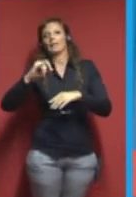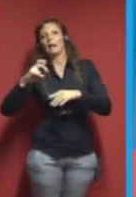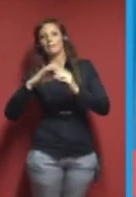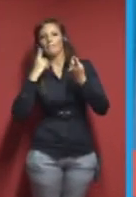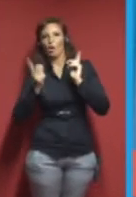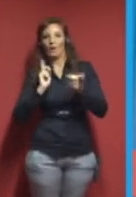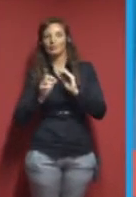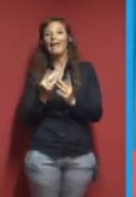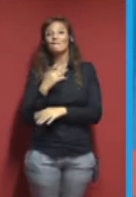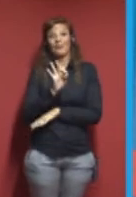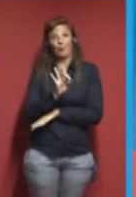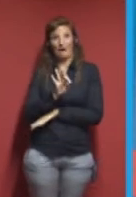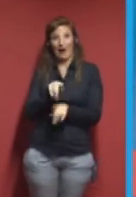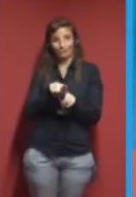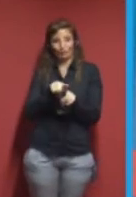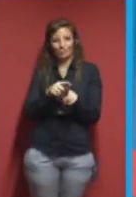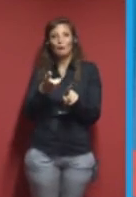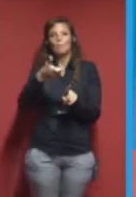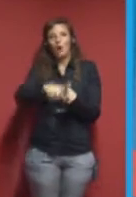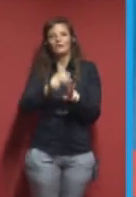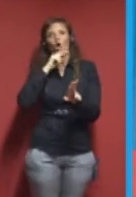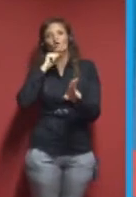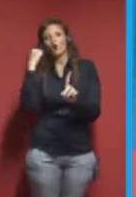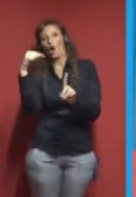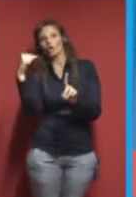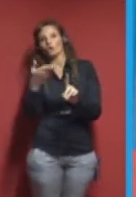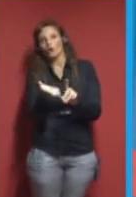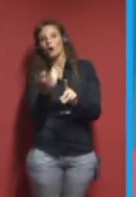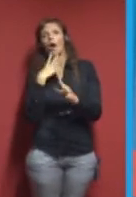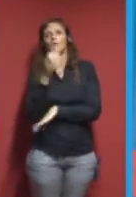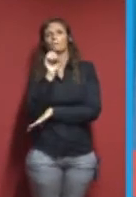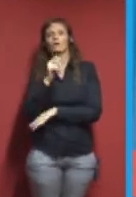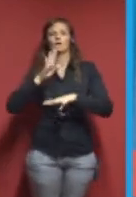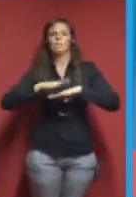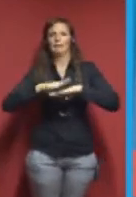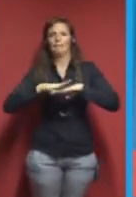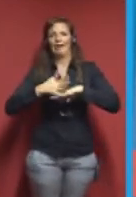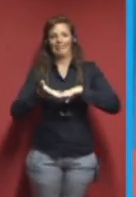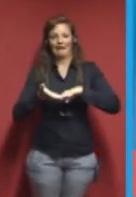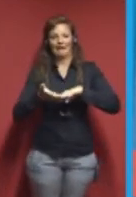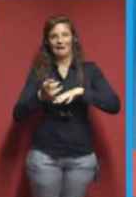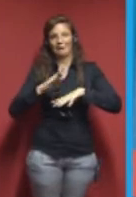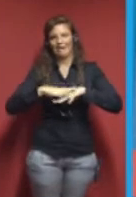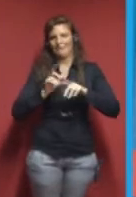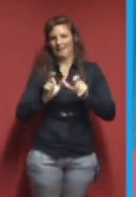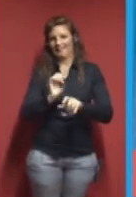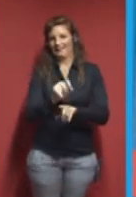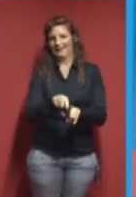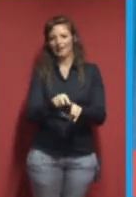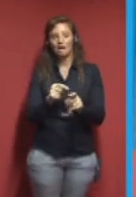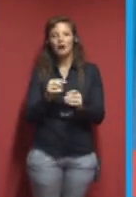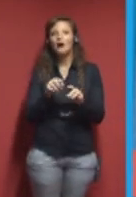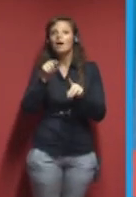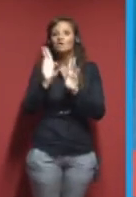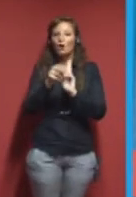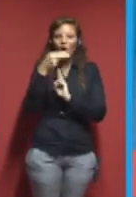fibonacci perché suo nonno è un professore di matematica come la